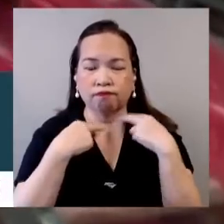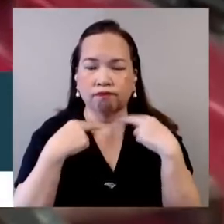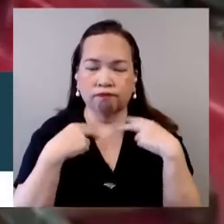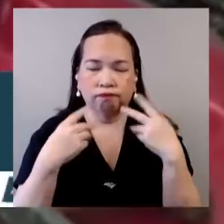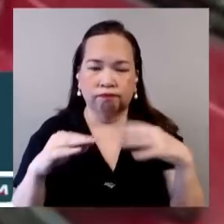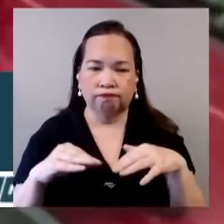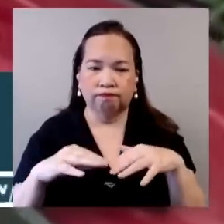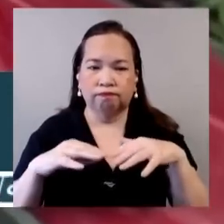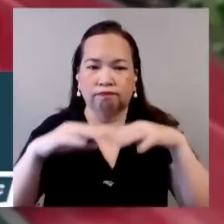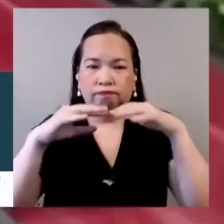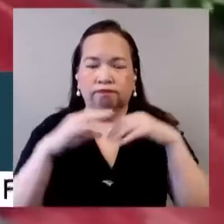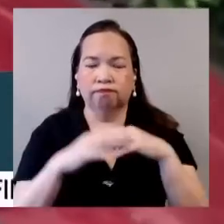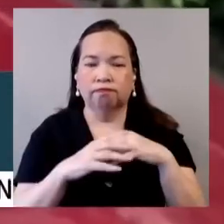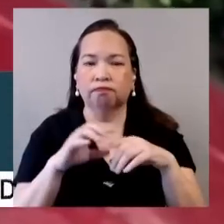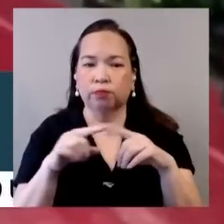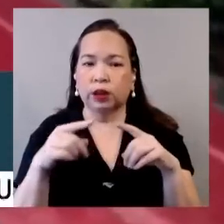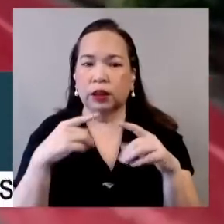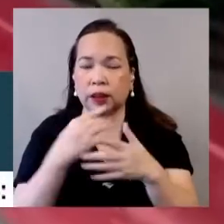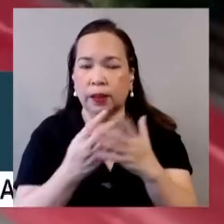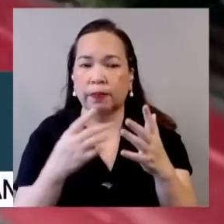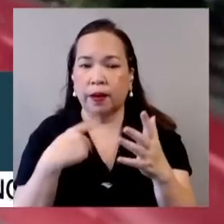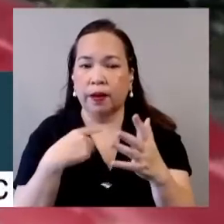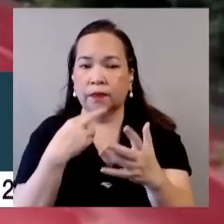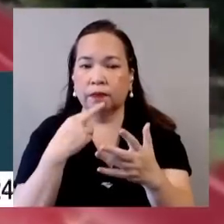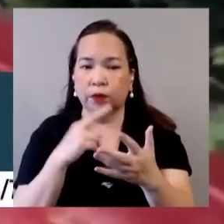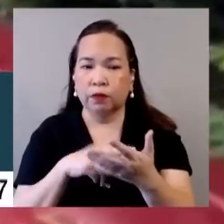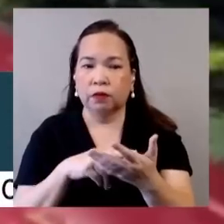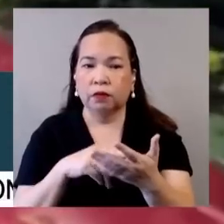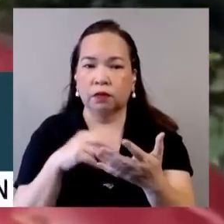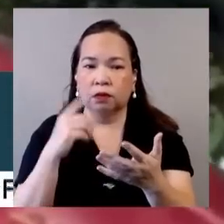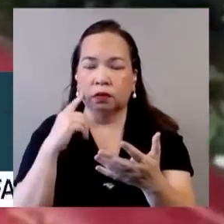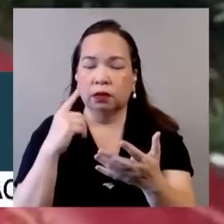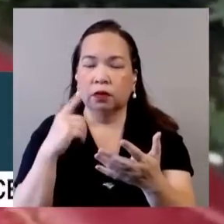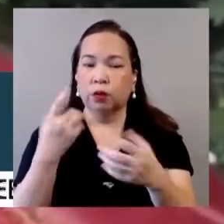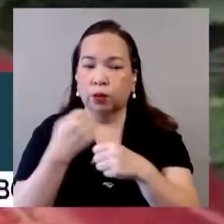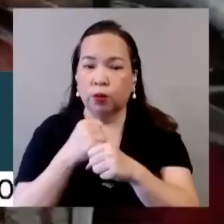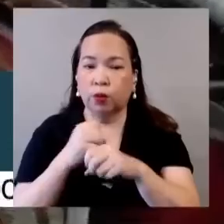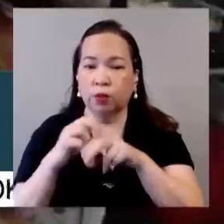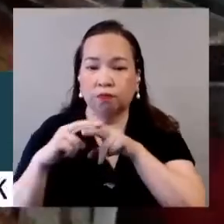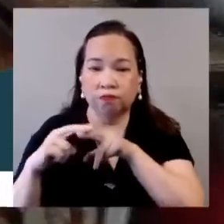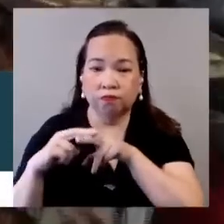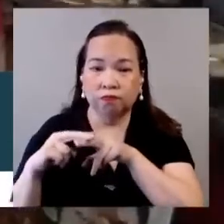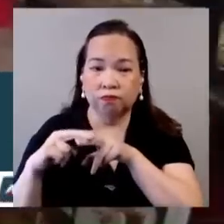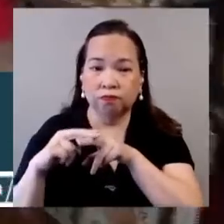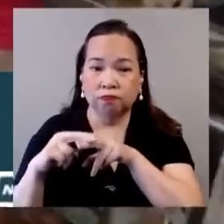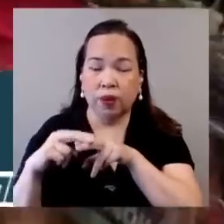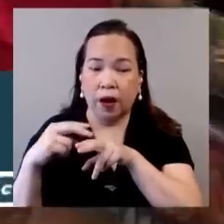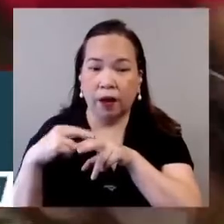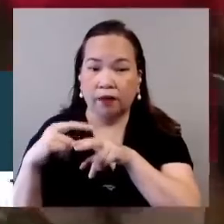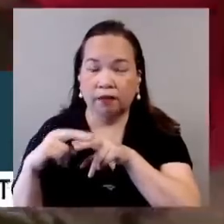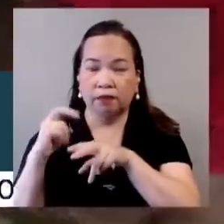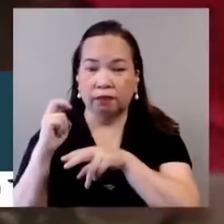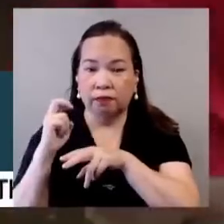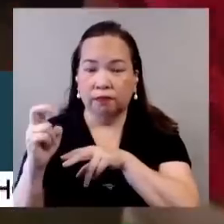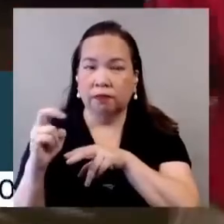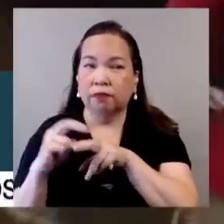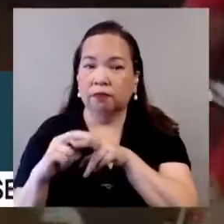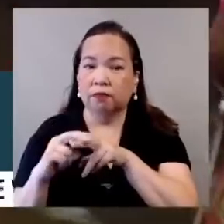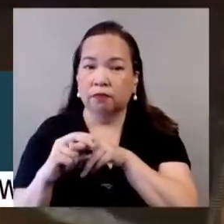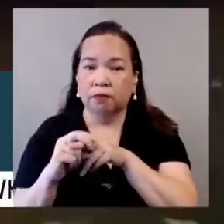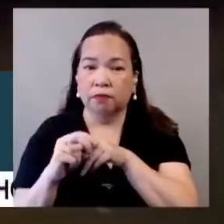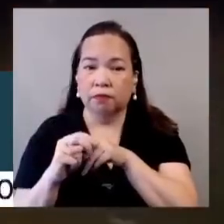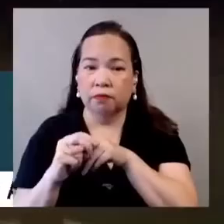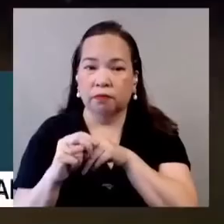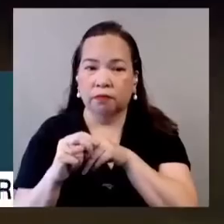daw report na yung ginagawang railway ay merong tinamaan yung tatakpan